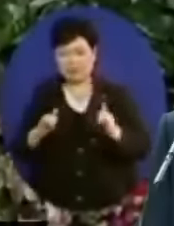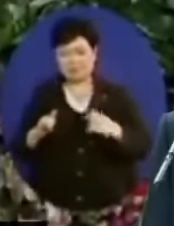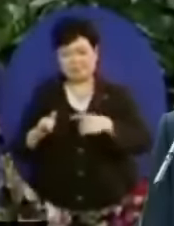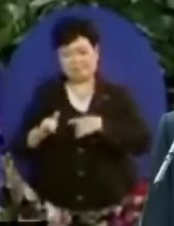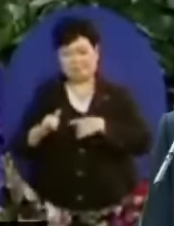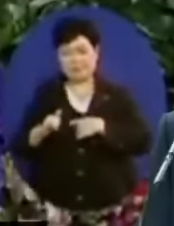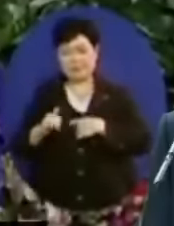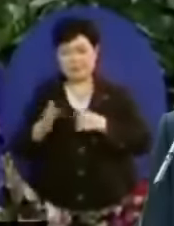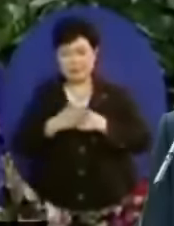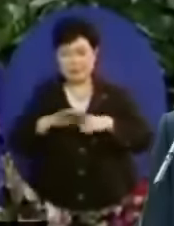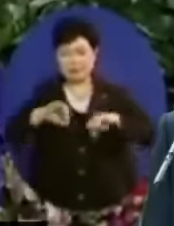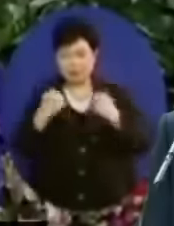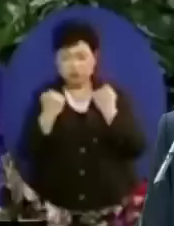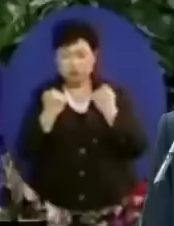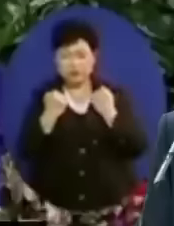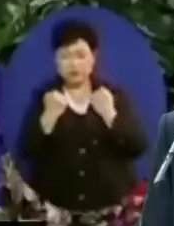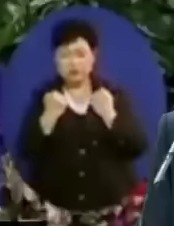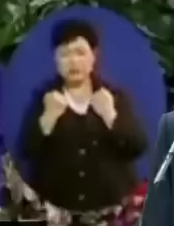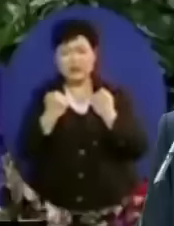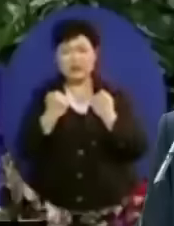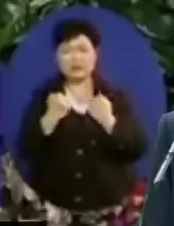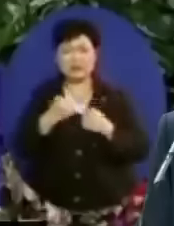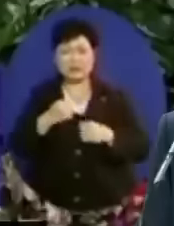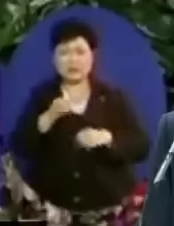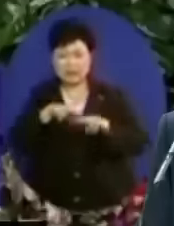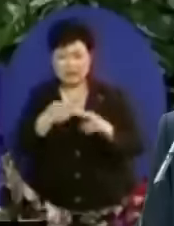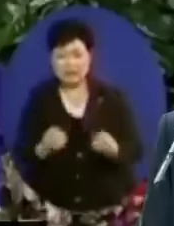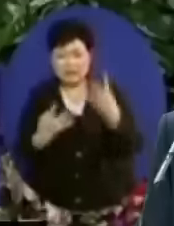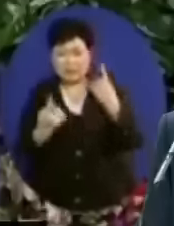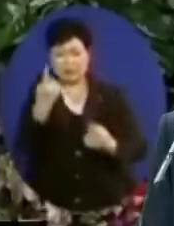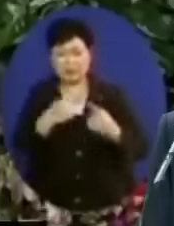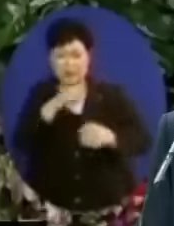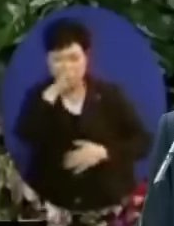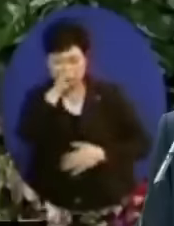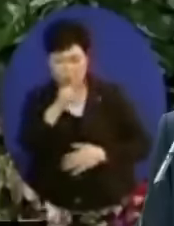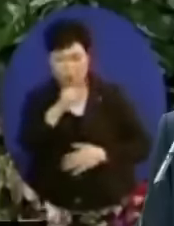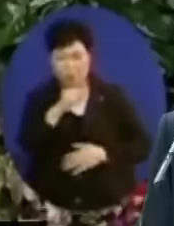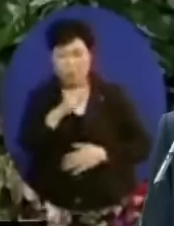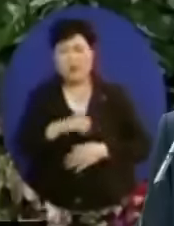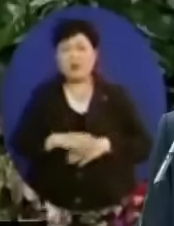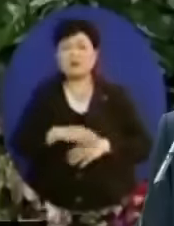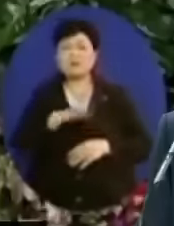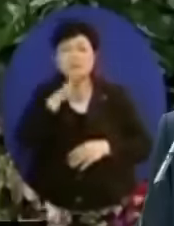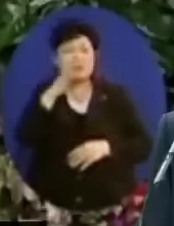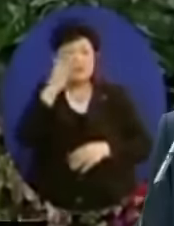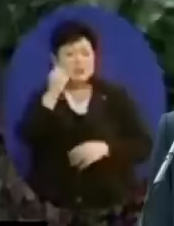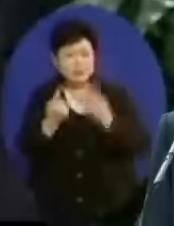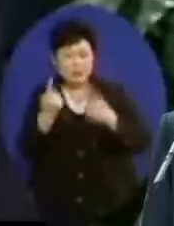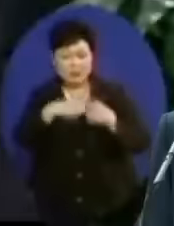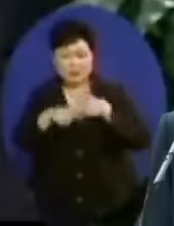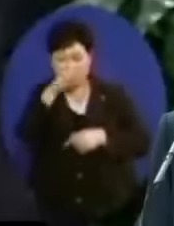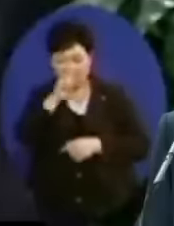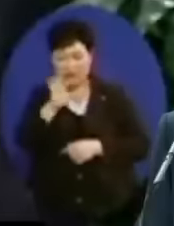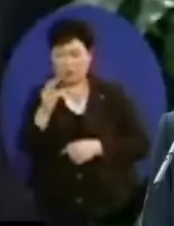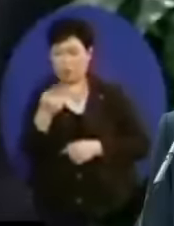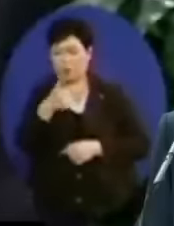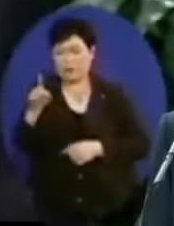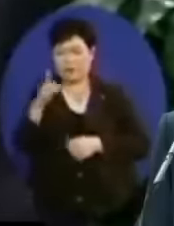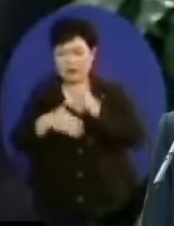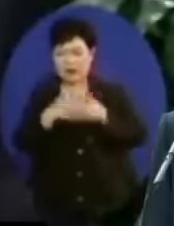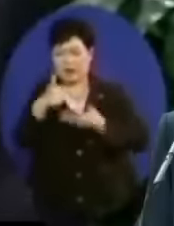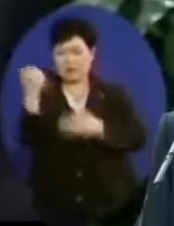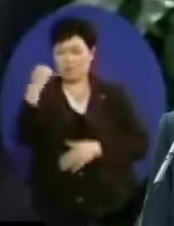순종이 제사보다 낫고 듣는 것이 순양의 기름보다 낫다 했는데 여기에 요나는 하나님께 순종하지 아니하고